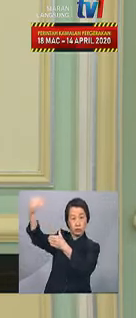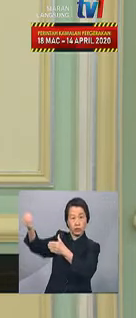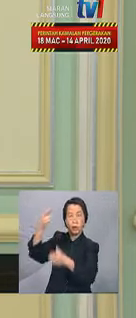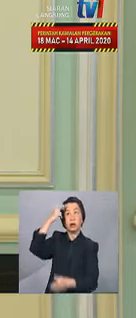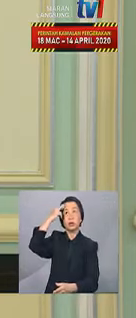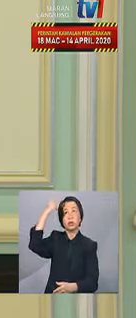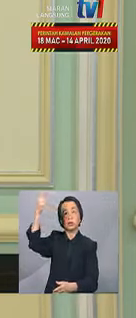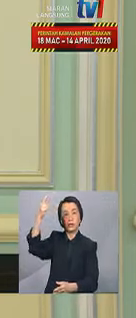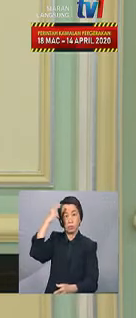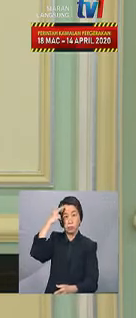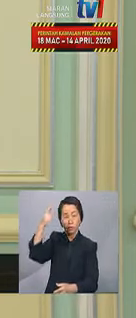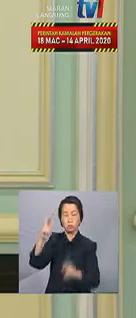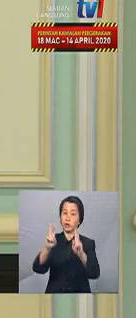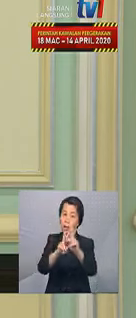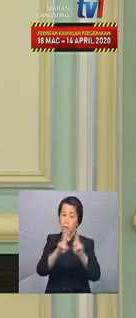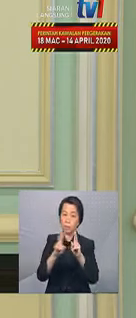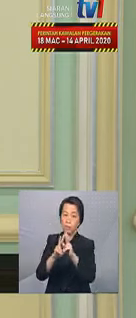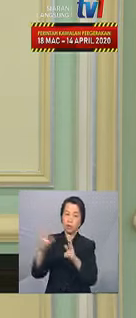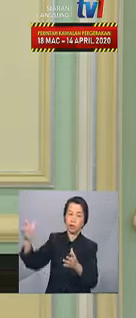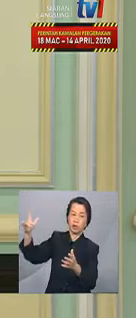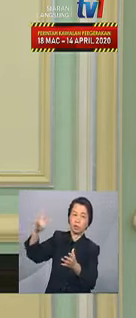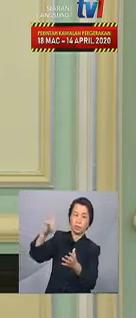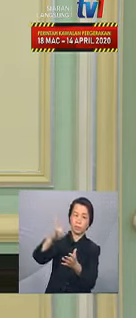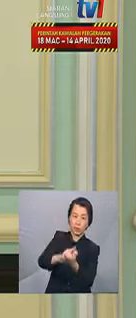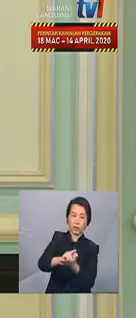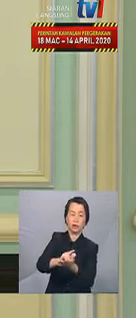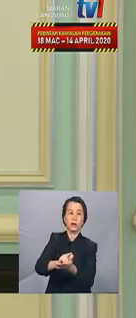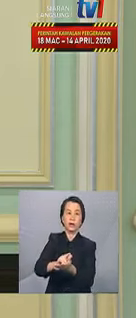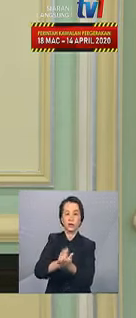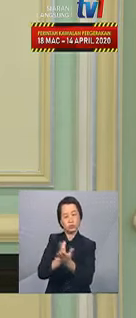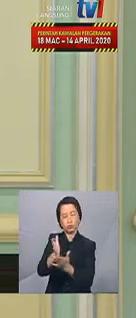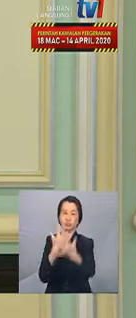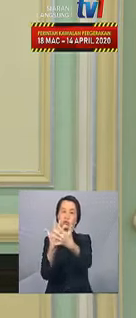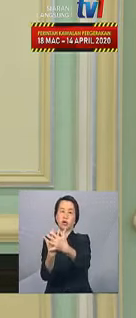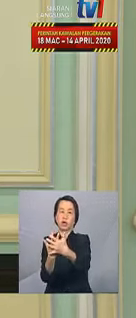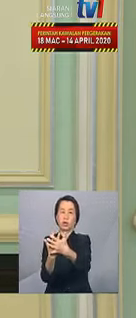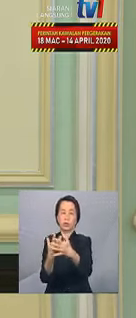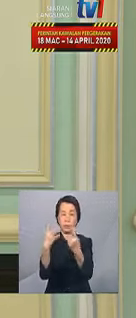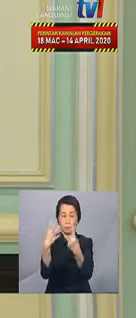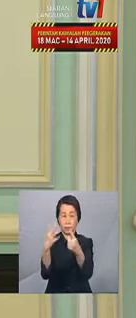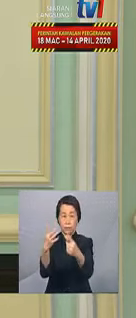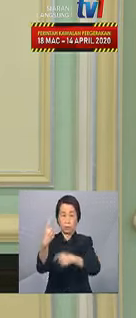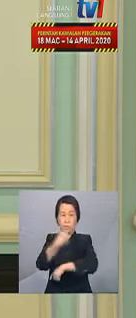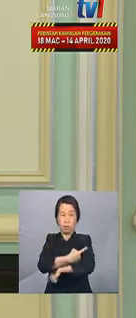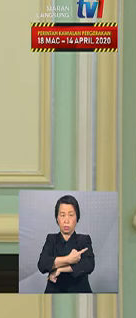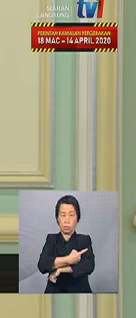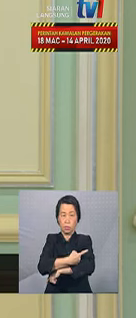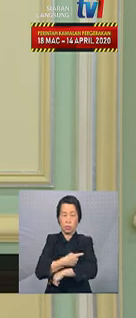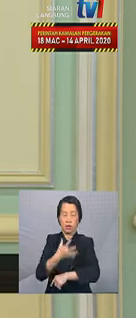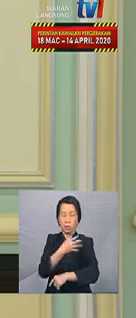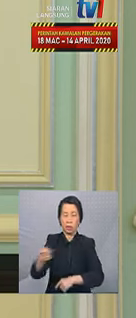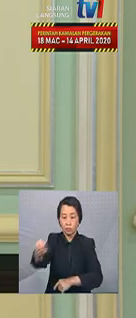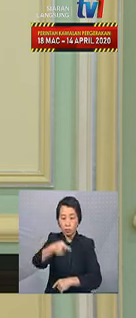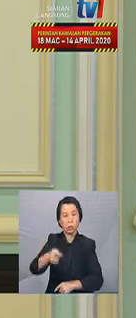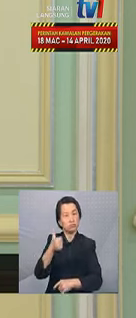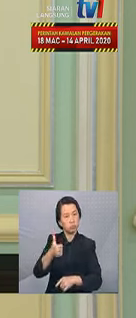rindu kepada kampung halaman dan sebagainya, tetapi terus di kuarantin selama 14 hari, namun mereka